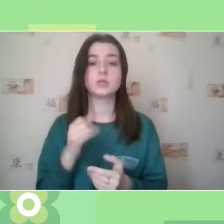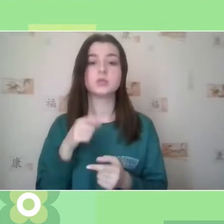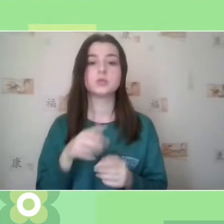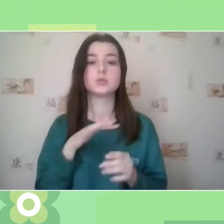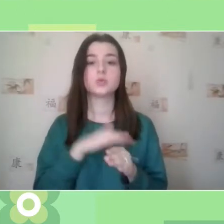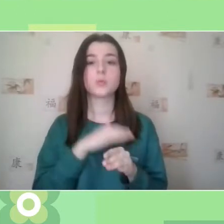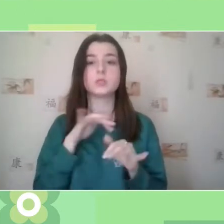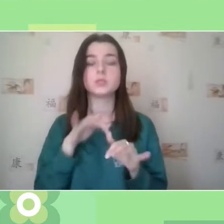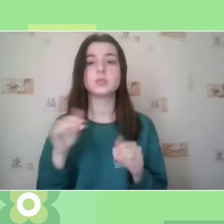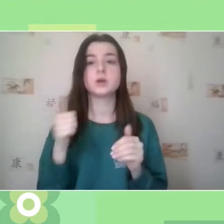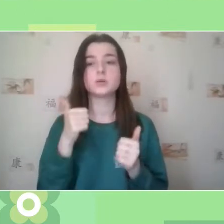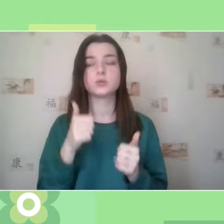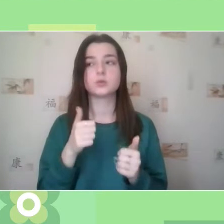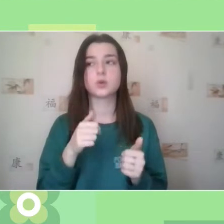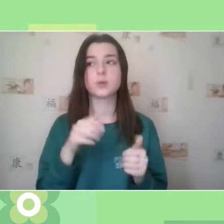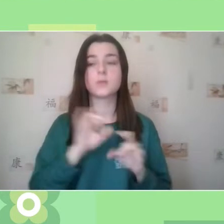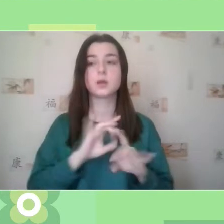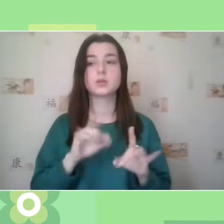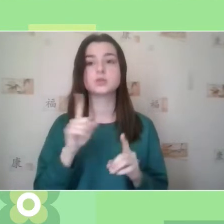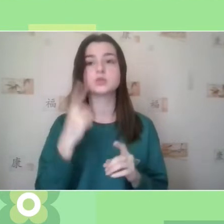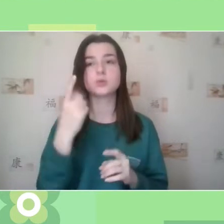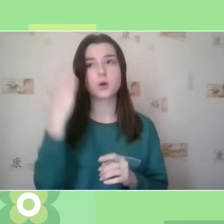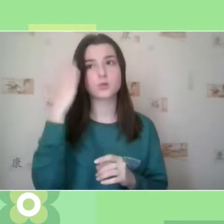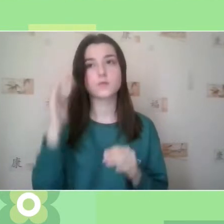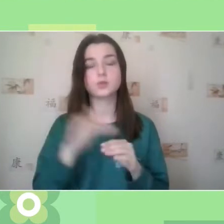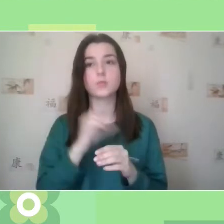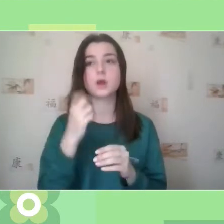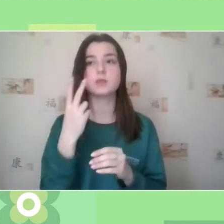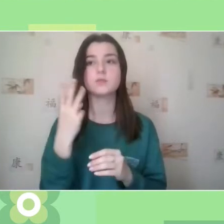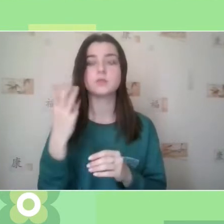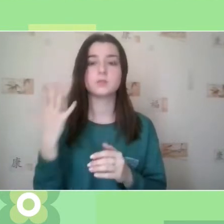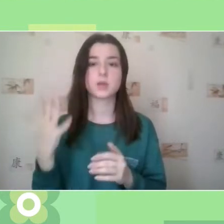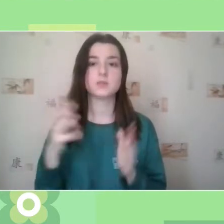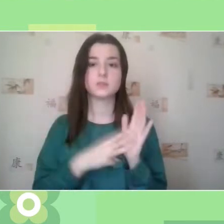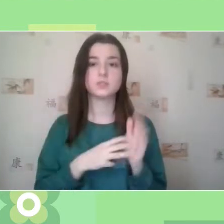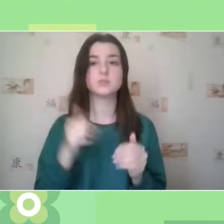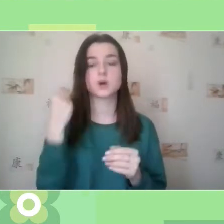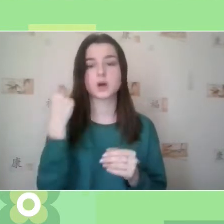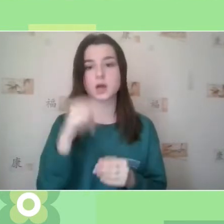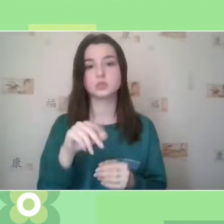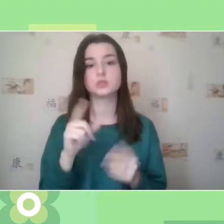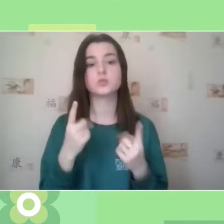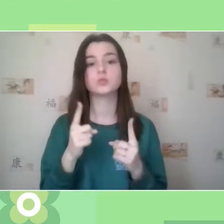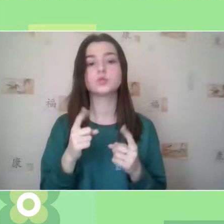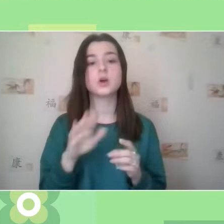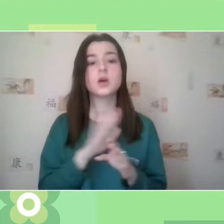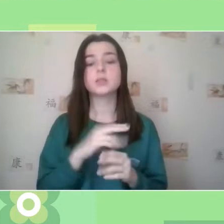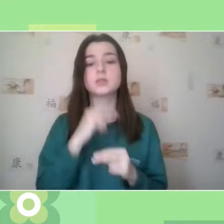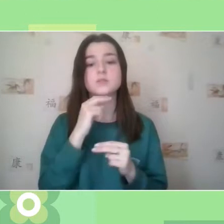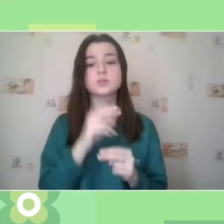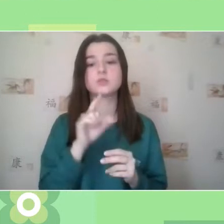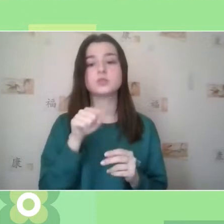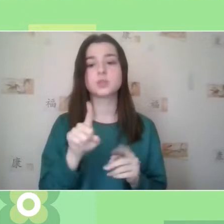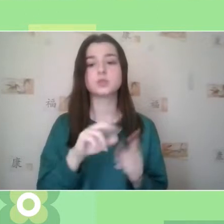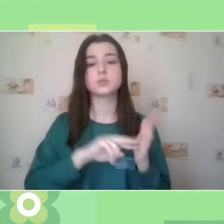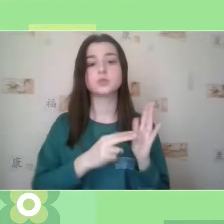ще одна приказка, яка говорить, що одна голова добре, а дві, три, п'ять, вісім – краще. Тому що, незважаючи на те, що